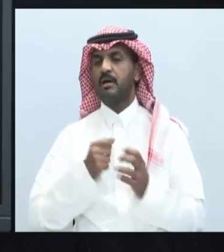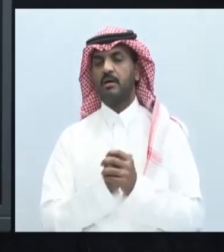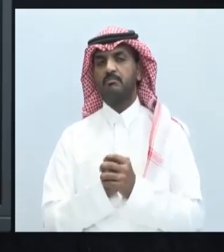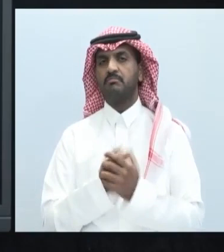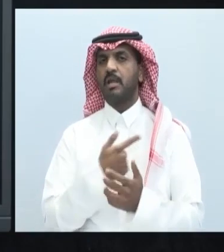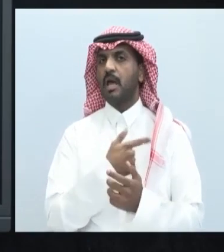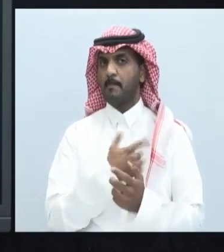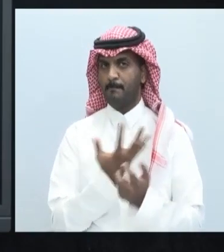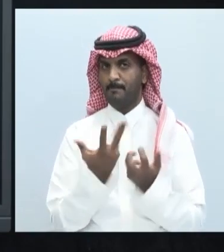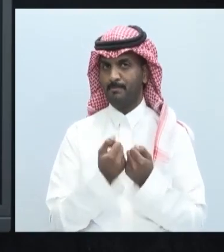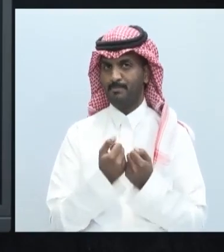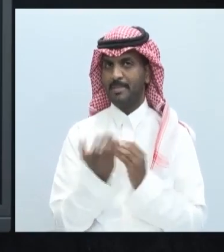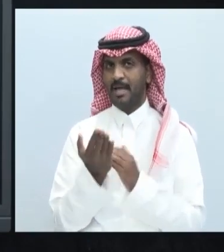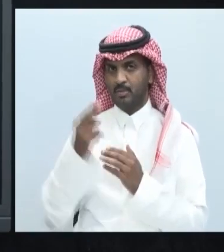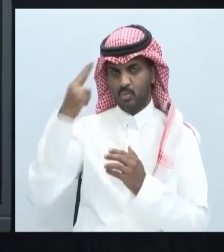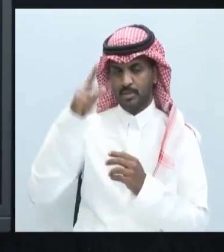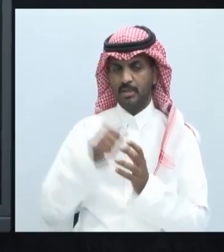المدني لاي شخصين